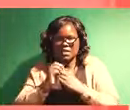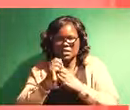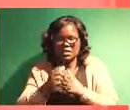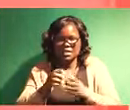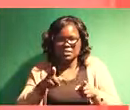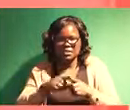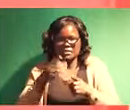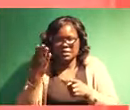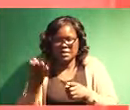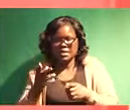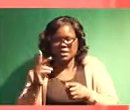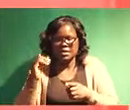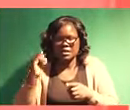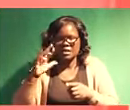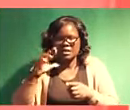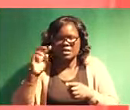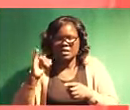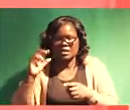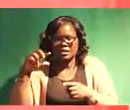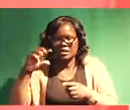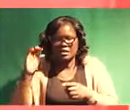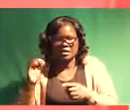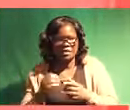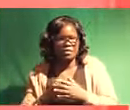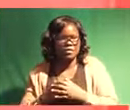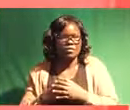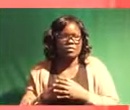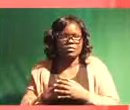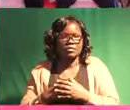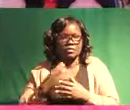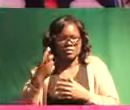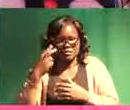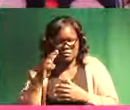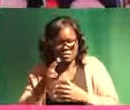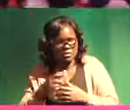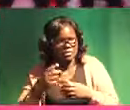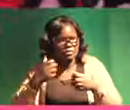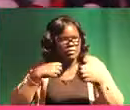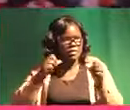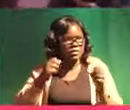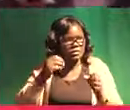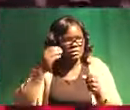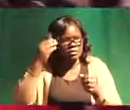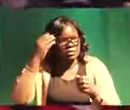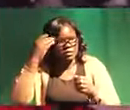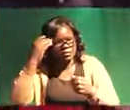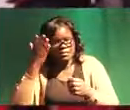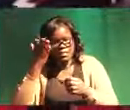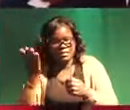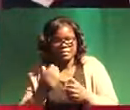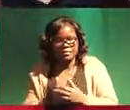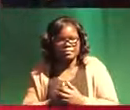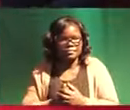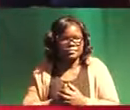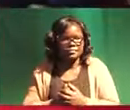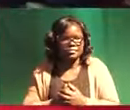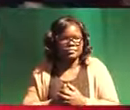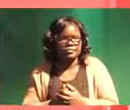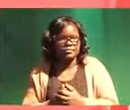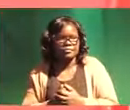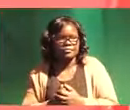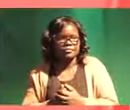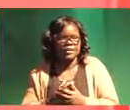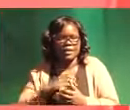hawa bwana Kirengo, hebu inamnya rais ndiye akuone, labda akumbuke wewe.